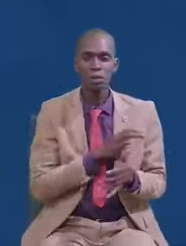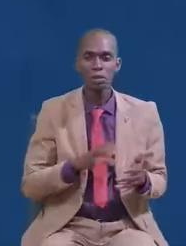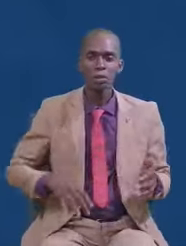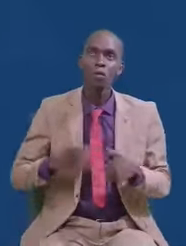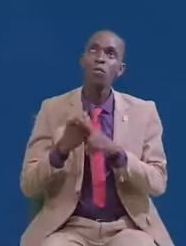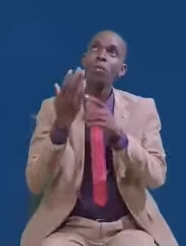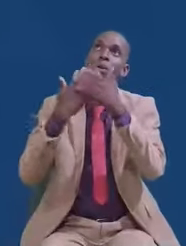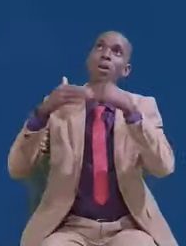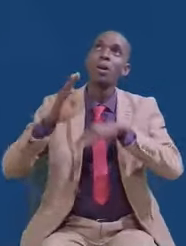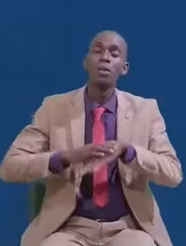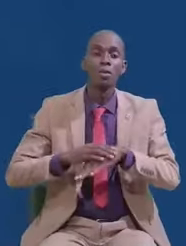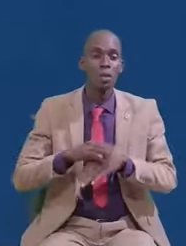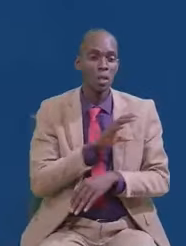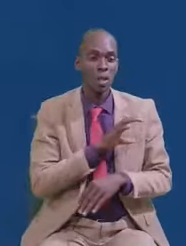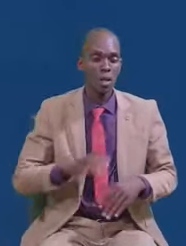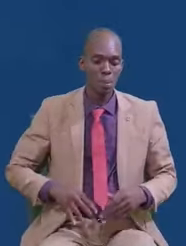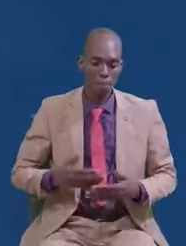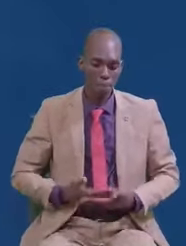Christ né d'une vierge,